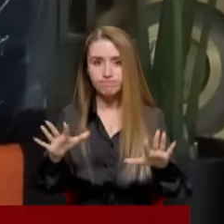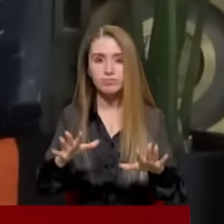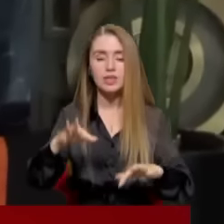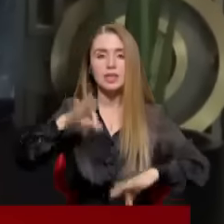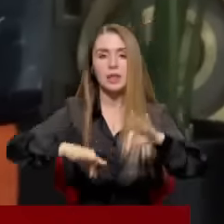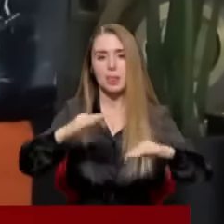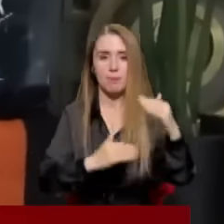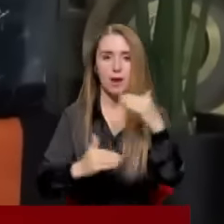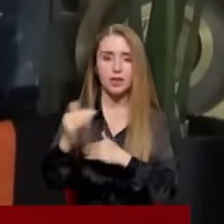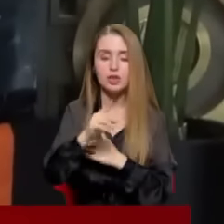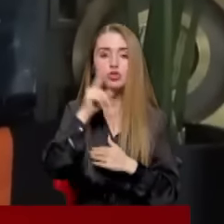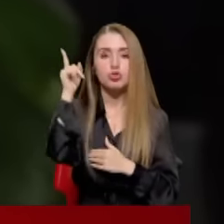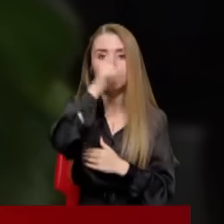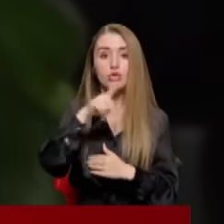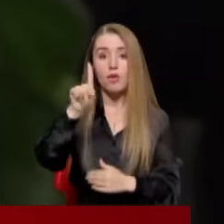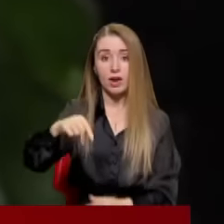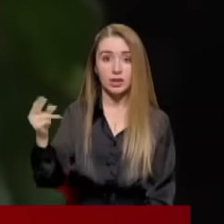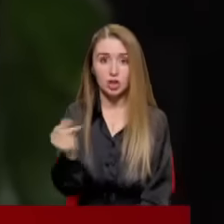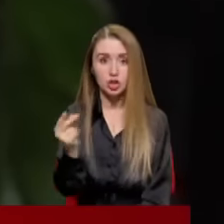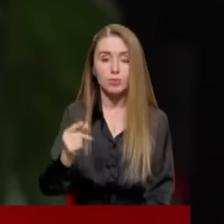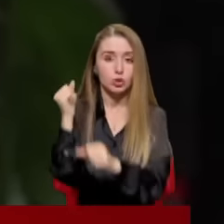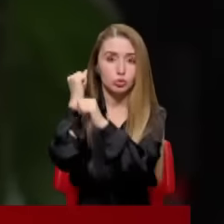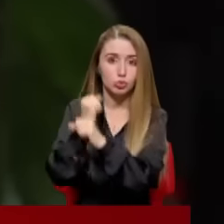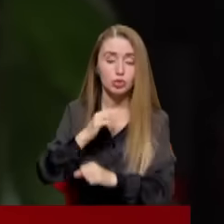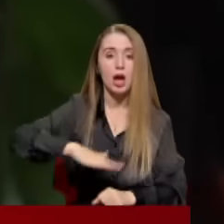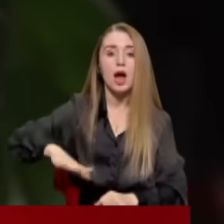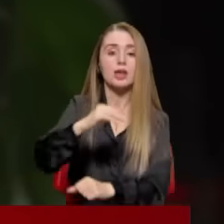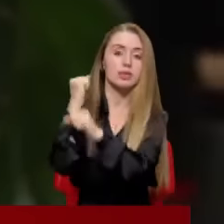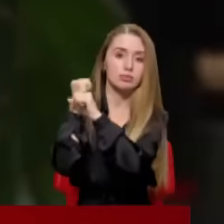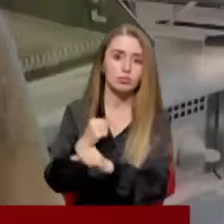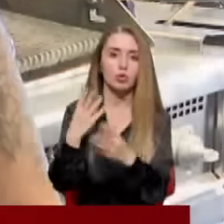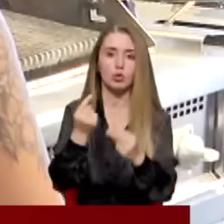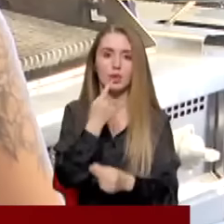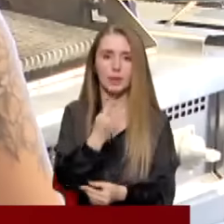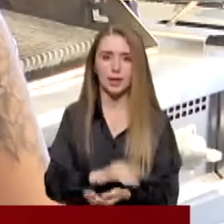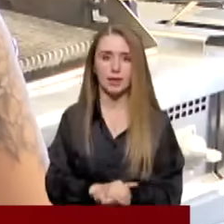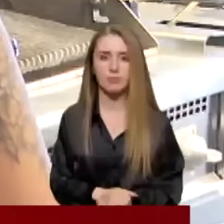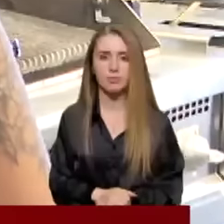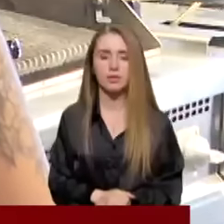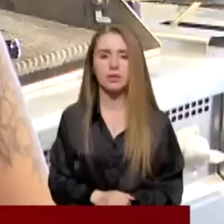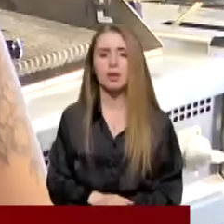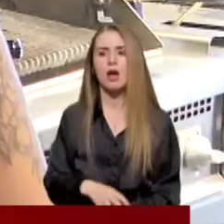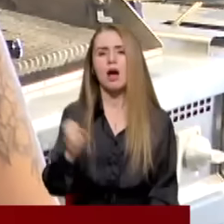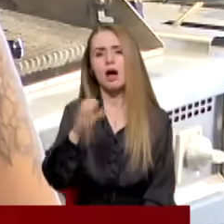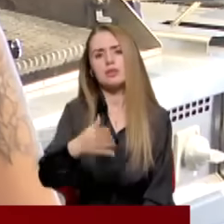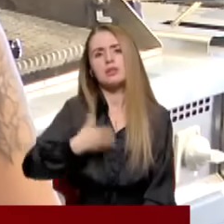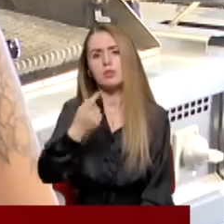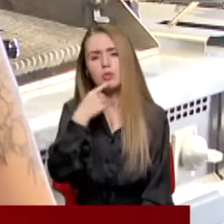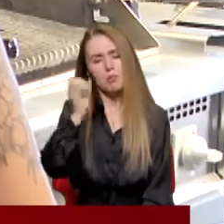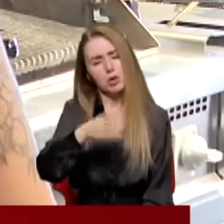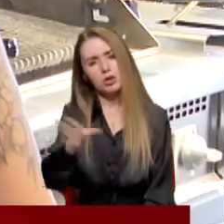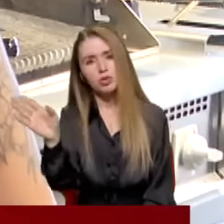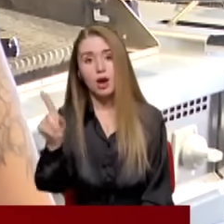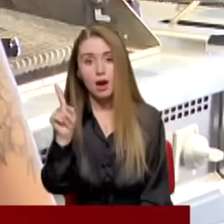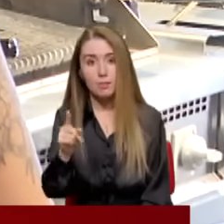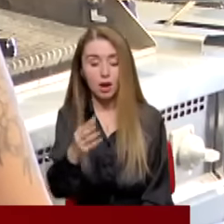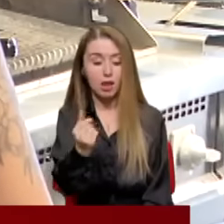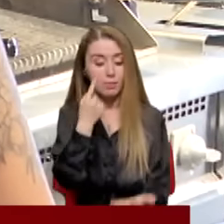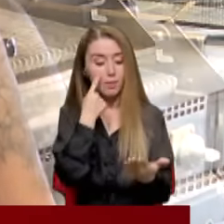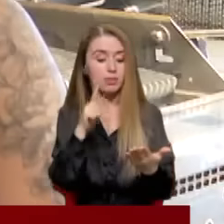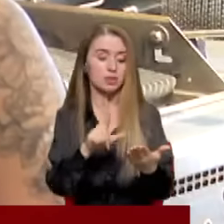de artırıldı. Çünkü kaçırılan verginin yükü herkesin omuzlarına yüklemek. Atın istemiyorum fişi diyorlar ve bırakıp gidiyorlar ama alıp